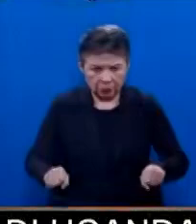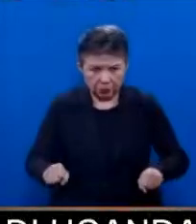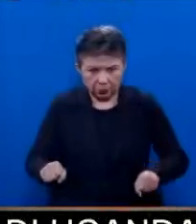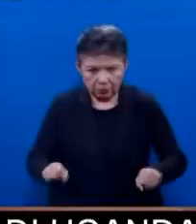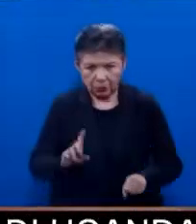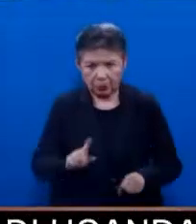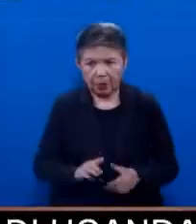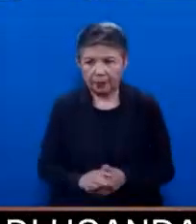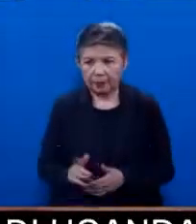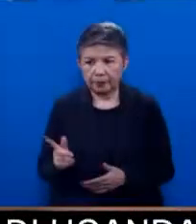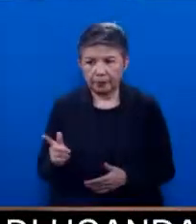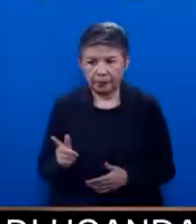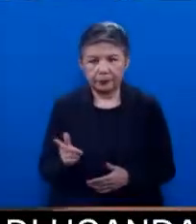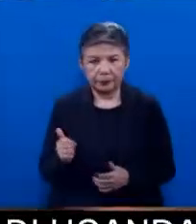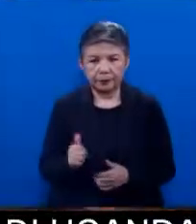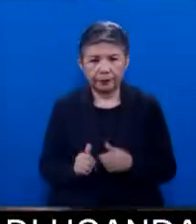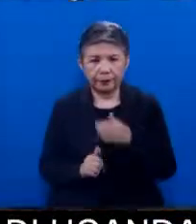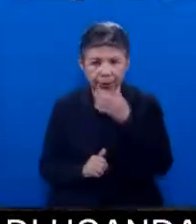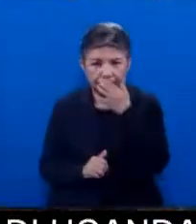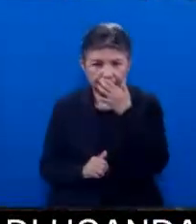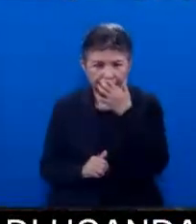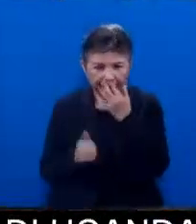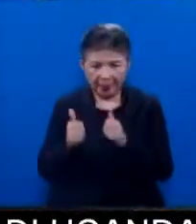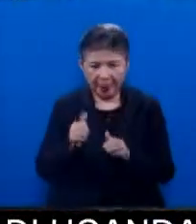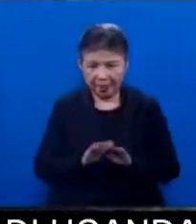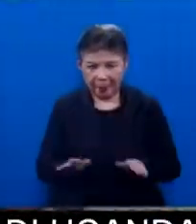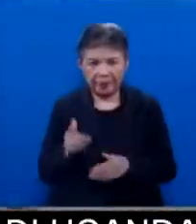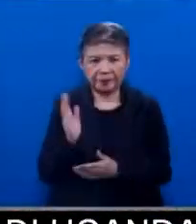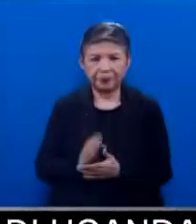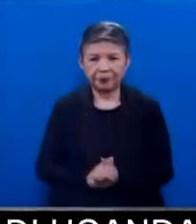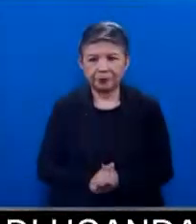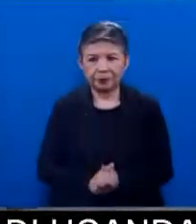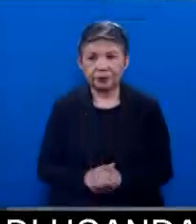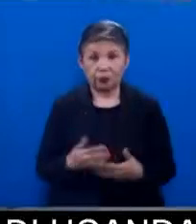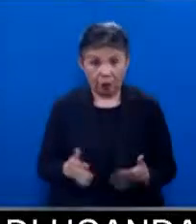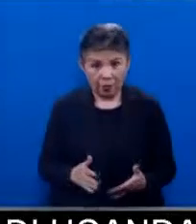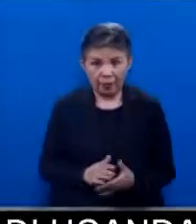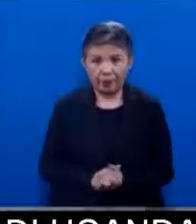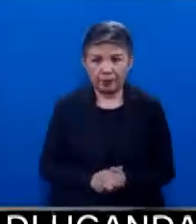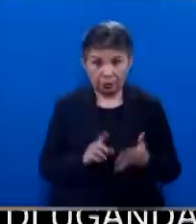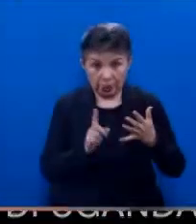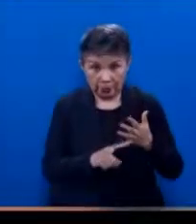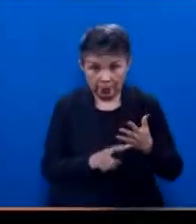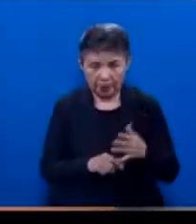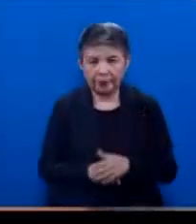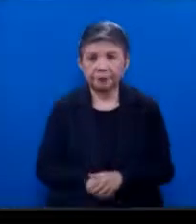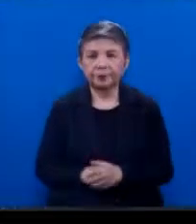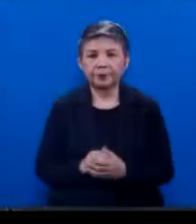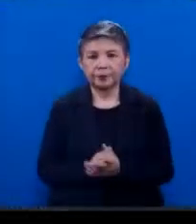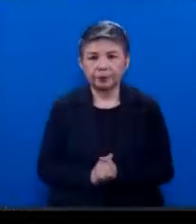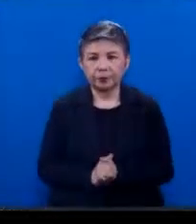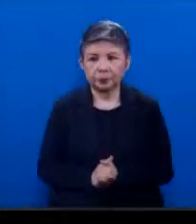kondisi hening. Iya, bagus. Ya. Berarti aman ya. Iya. Berarti kalau misalnya ada masalah, pasti kedengeran. Pasti kedengeran,